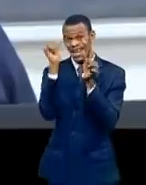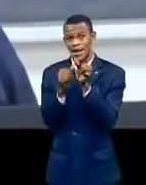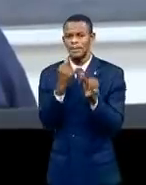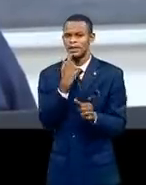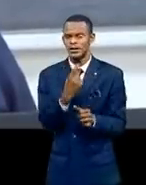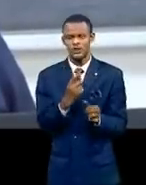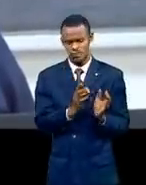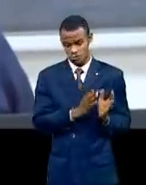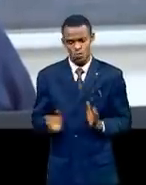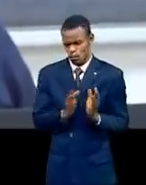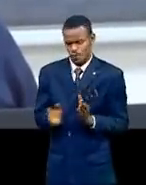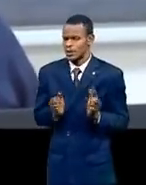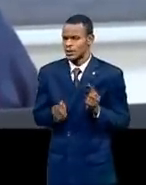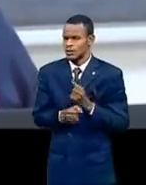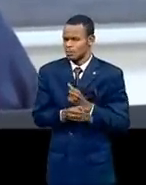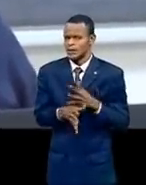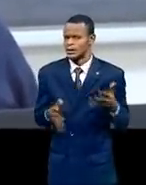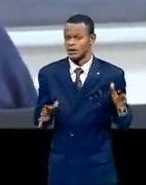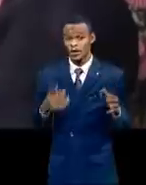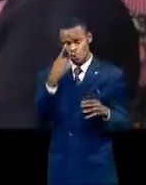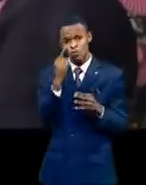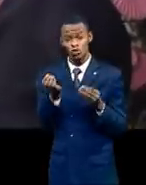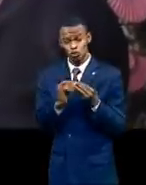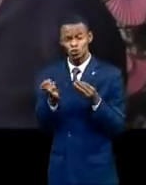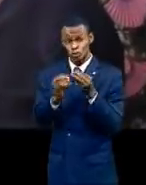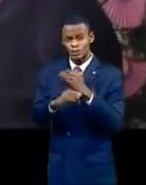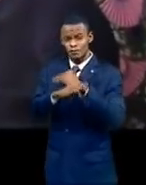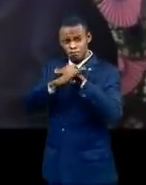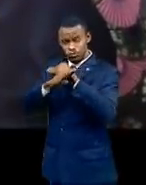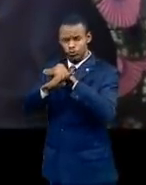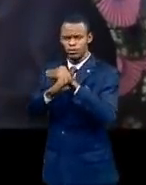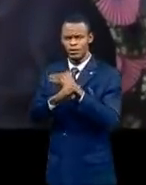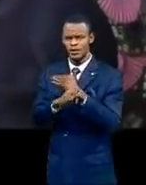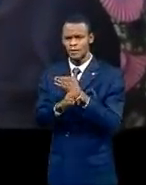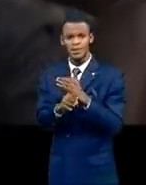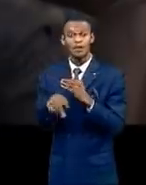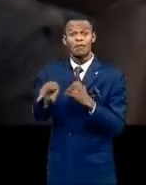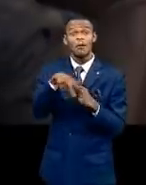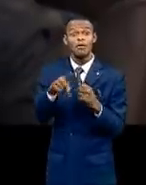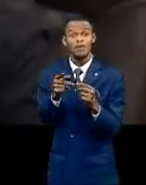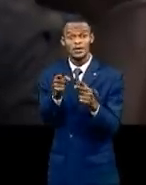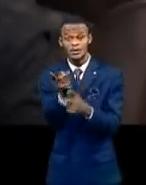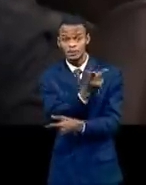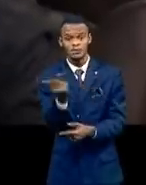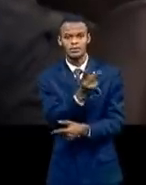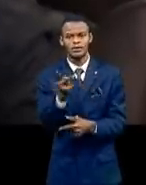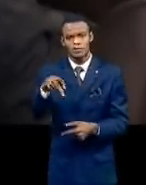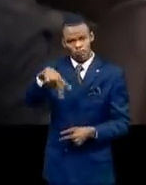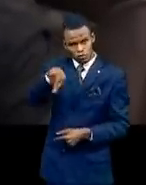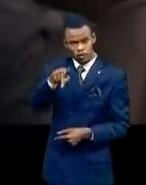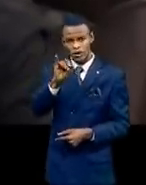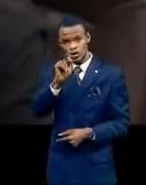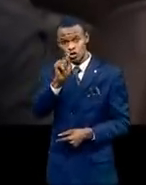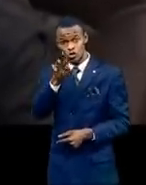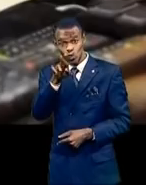dispositions ont été prises pour renforcer la sécurité pour tous les convois qui relient ces deux provinces en collaboration avec les casques bleus de